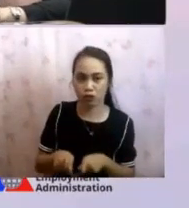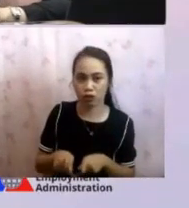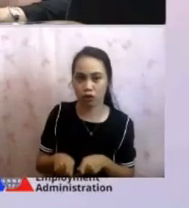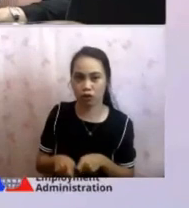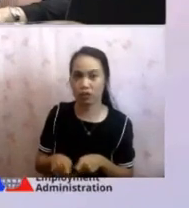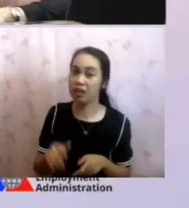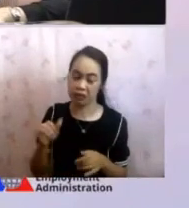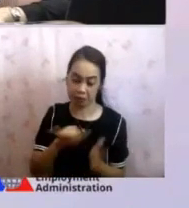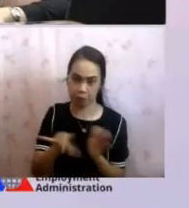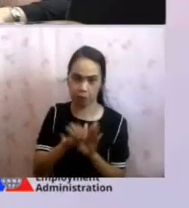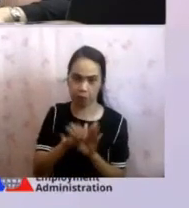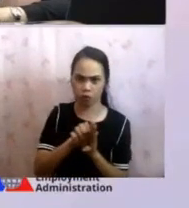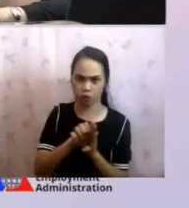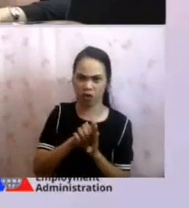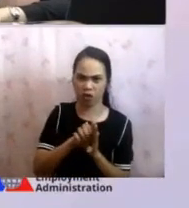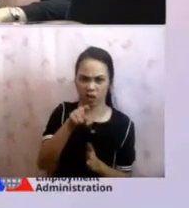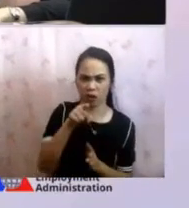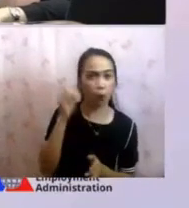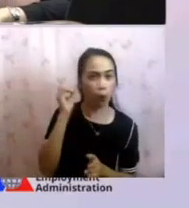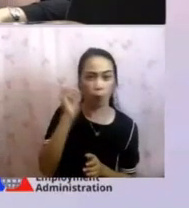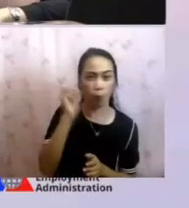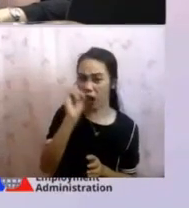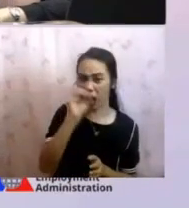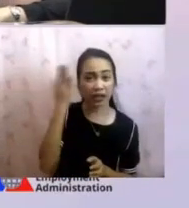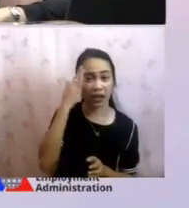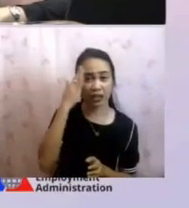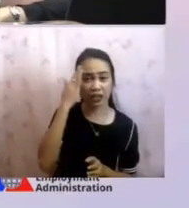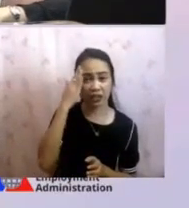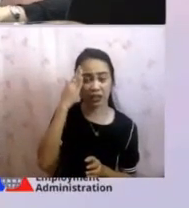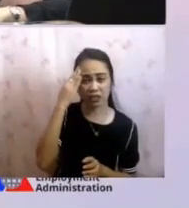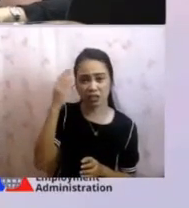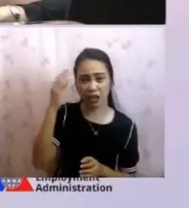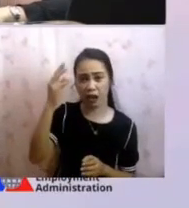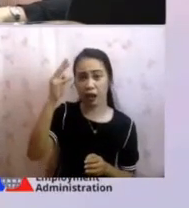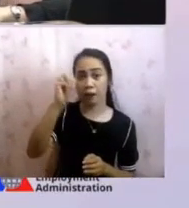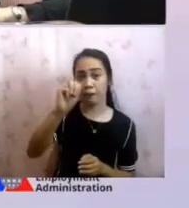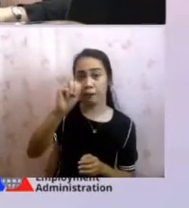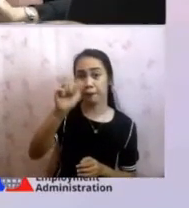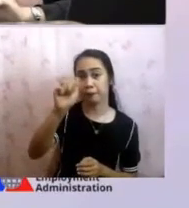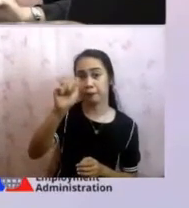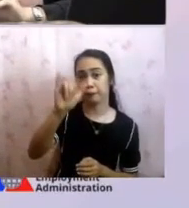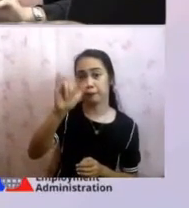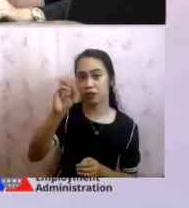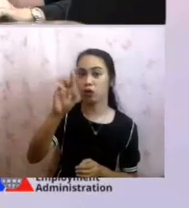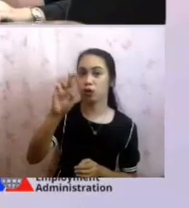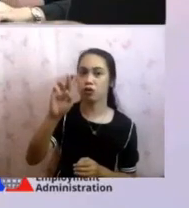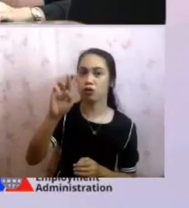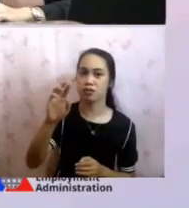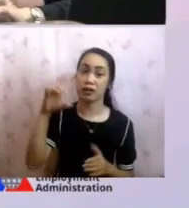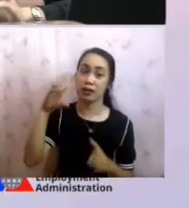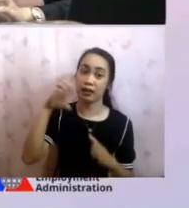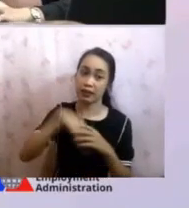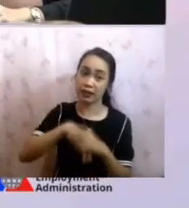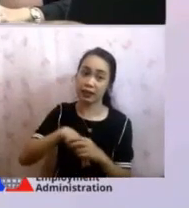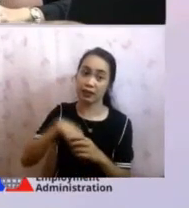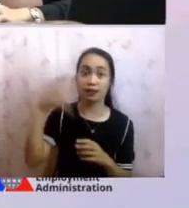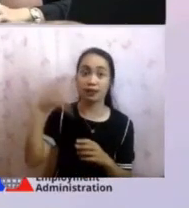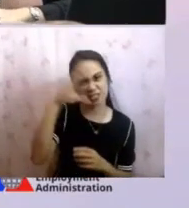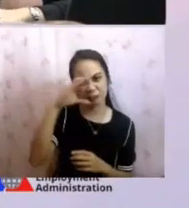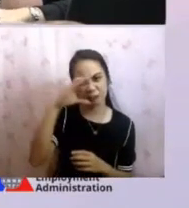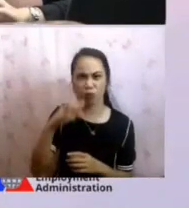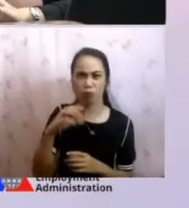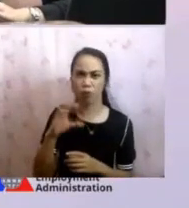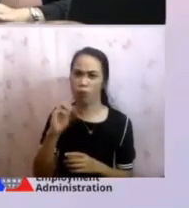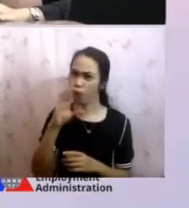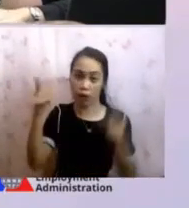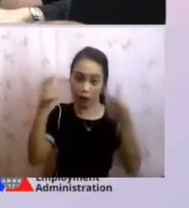nya wala kaila nimo. So unsaon pag-validate sa imong character? So dapat katong mga nakaila nimo. And also of course before ka mo butang